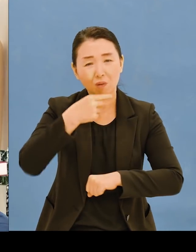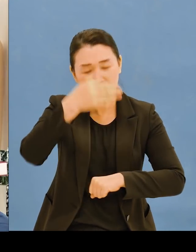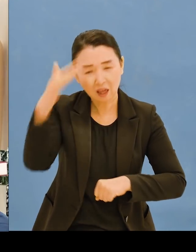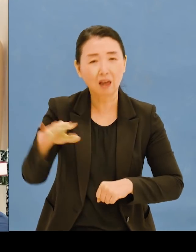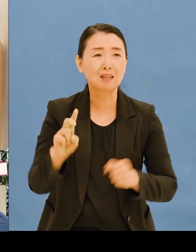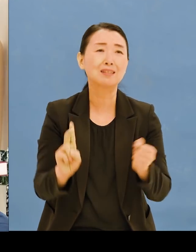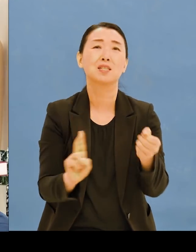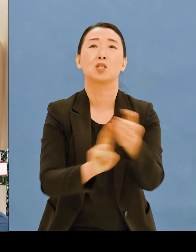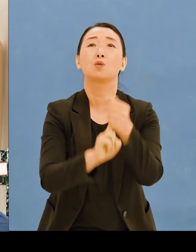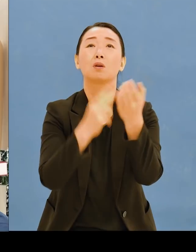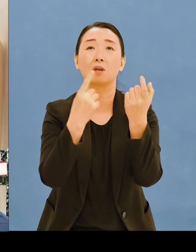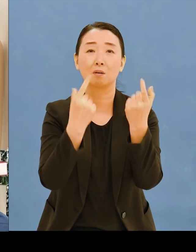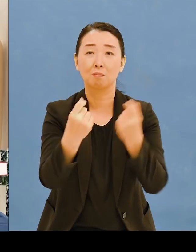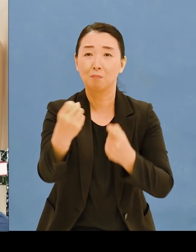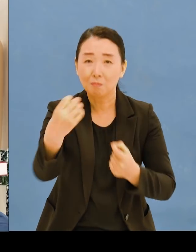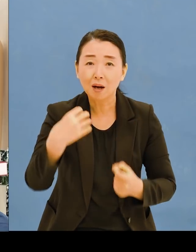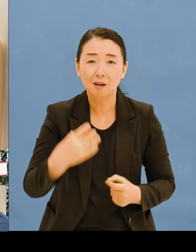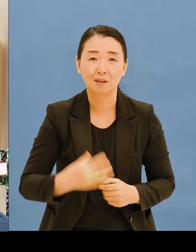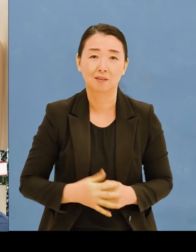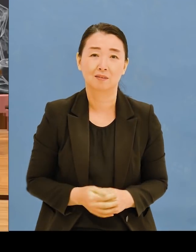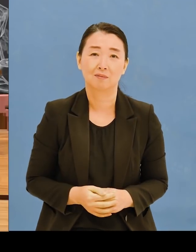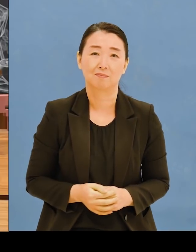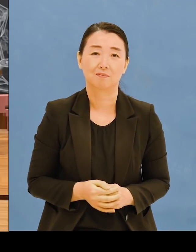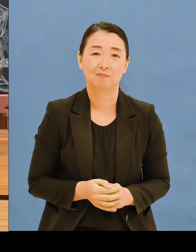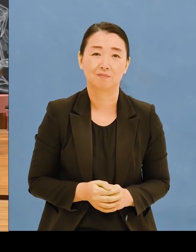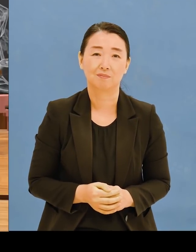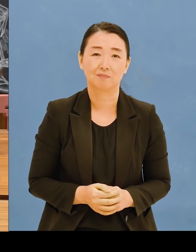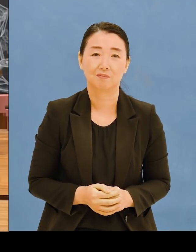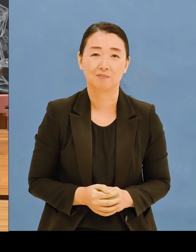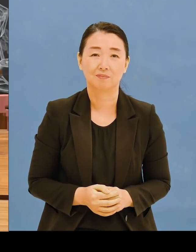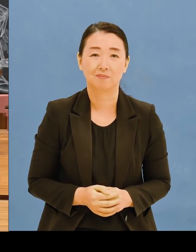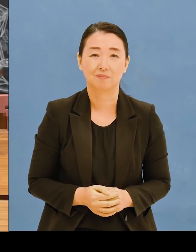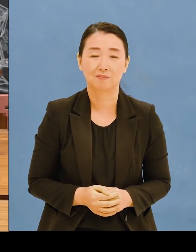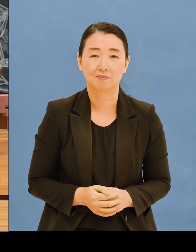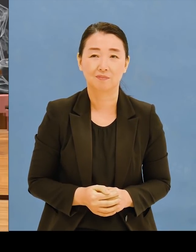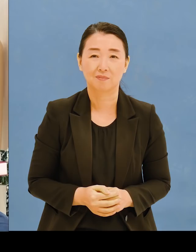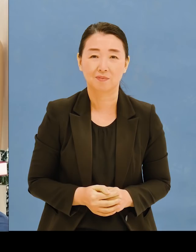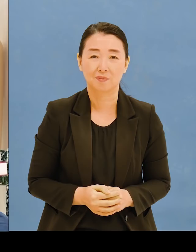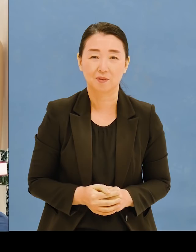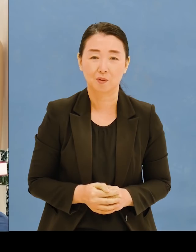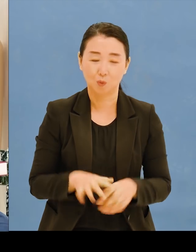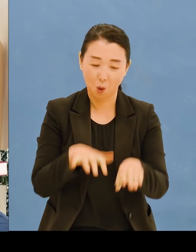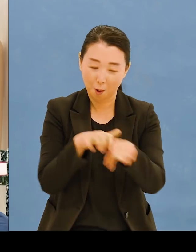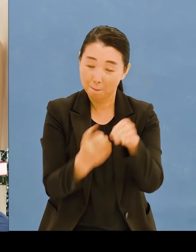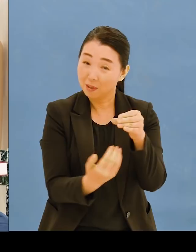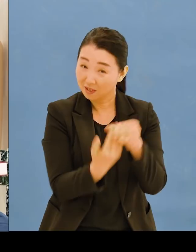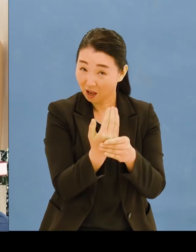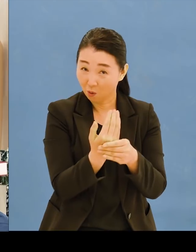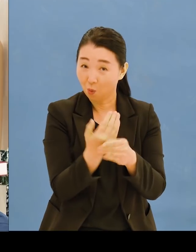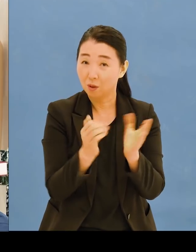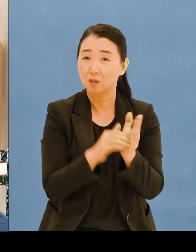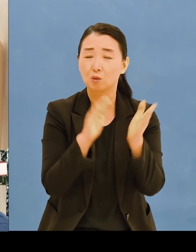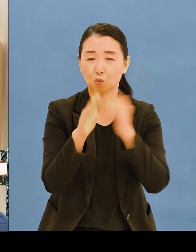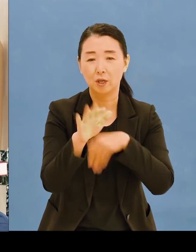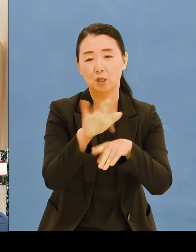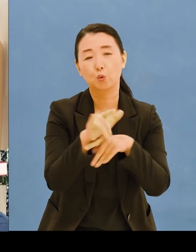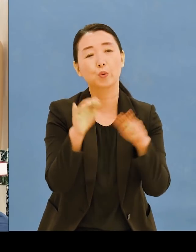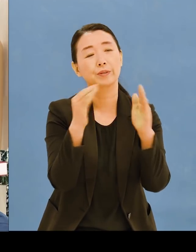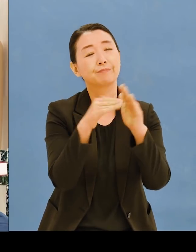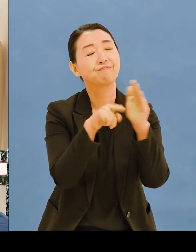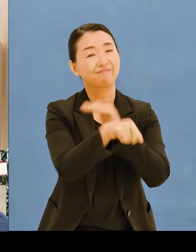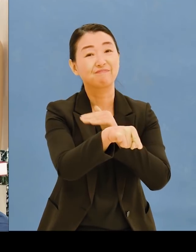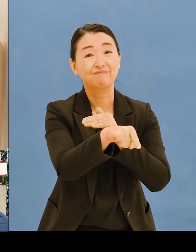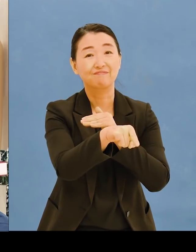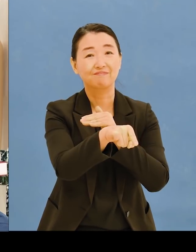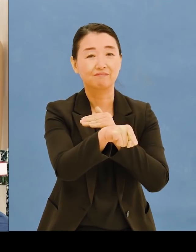다행이네 기적이네 이제 뭐 그런 소리들도 막 이제 들리고 네. 그렇게 해서 이제 사고 처리를 한 후에 제가 시골 집으로 이제